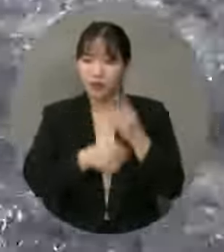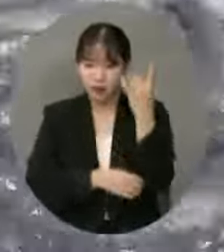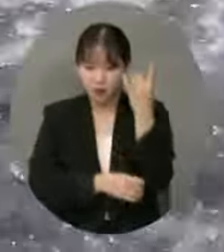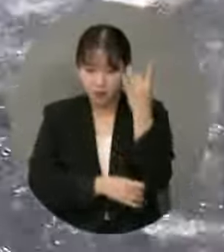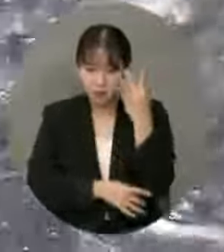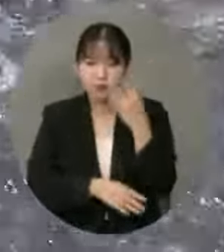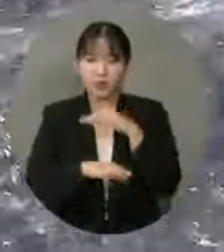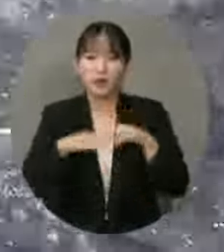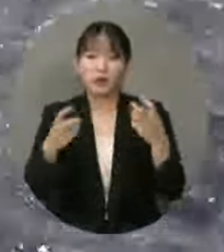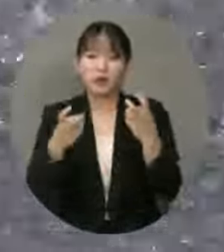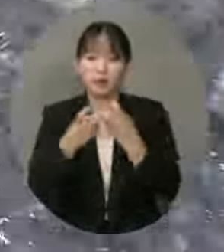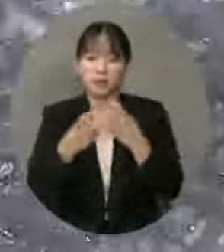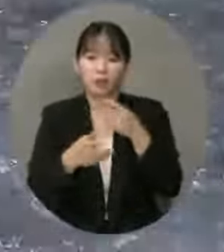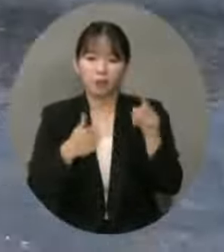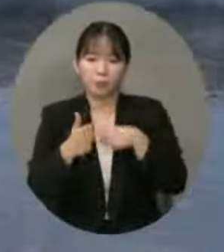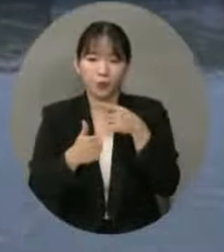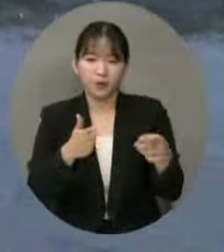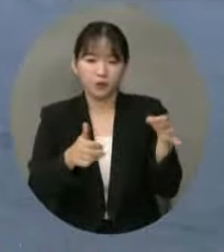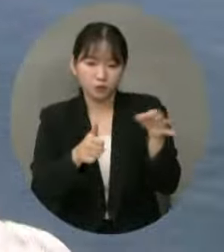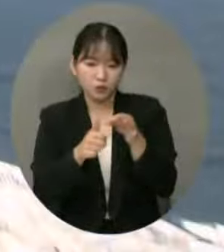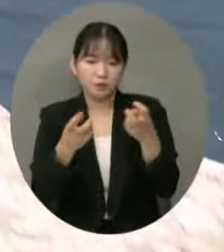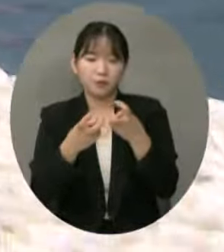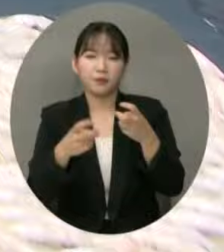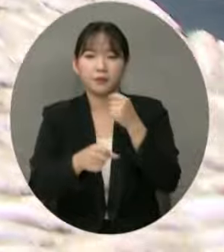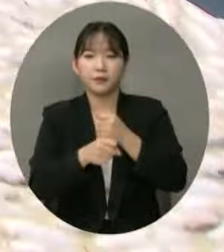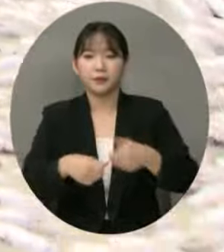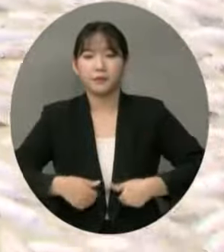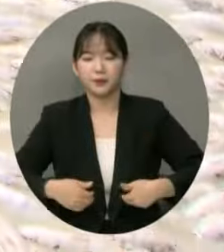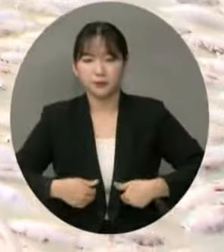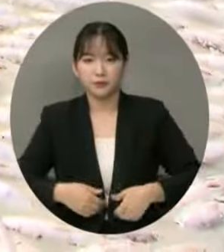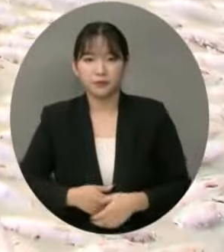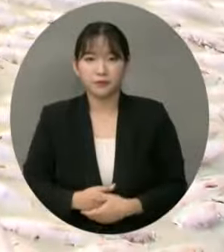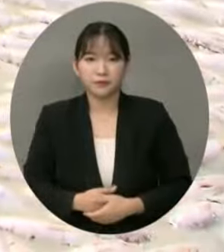고상 대책 마련이 시급해 보입니다 MBC 뉴스 왕입니다